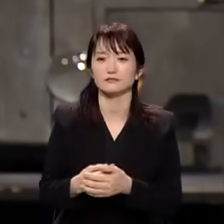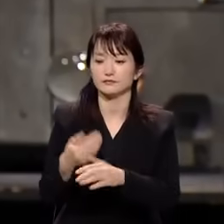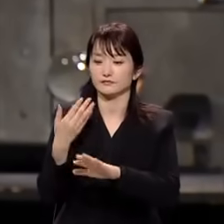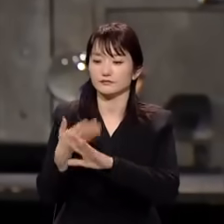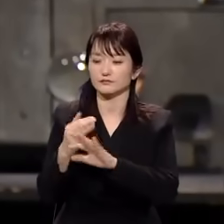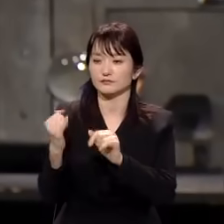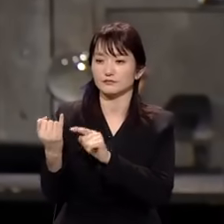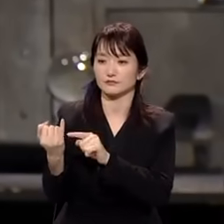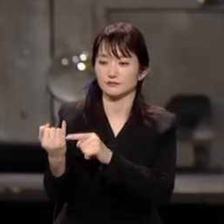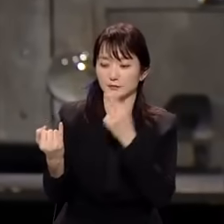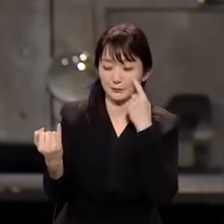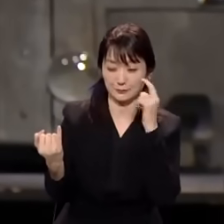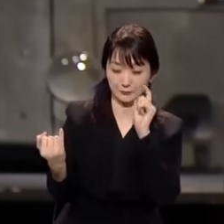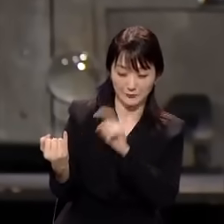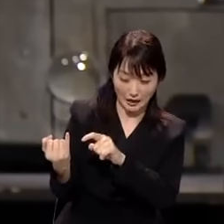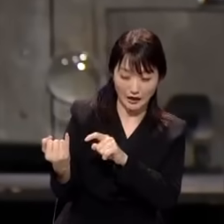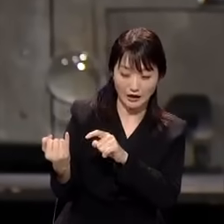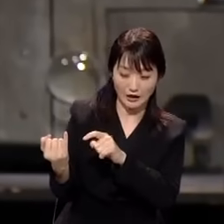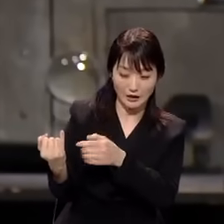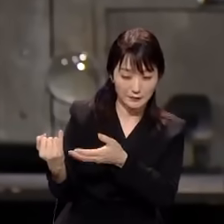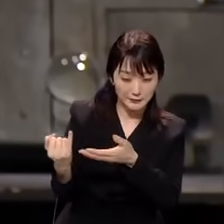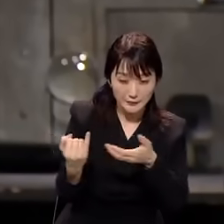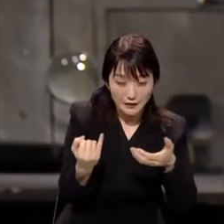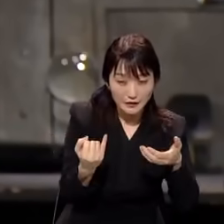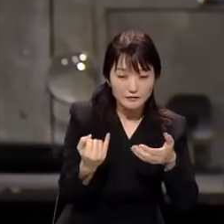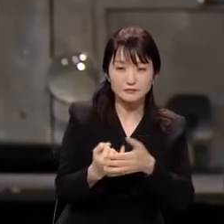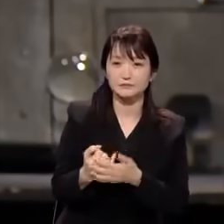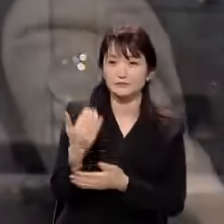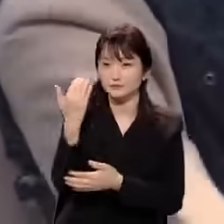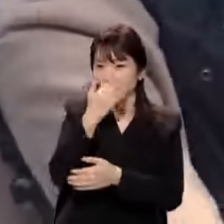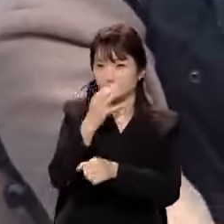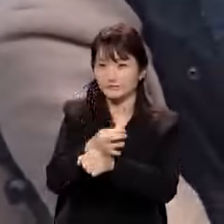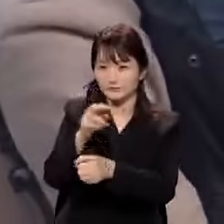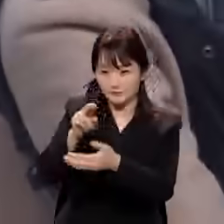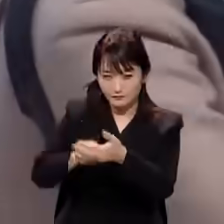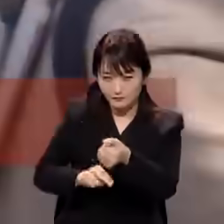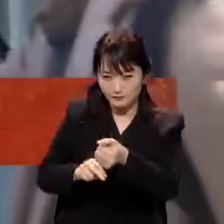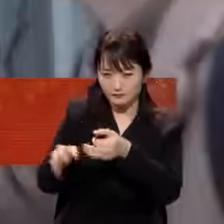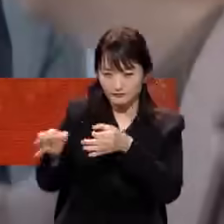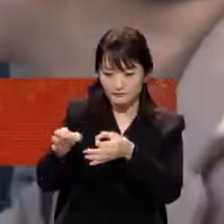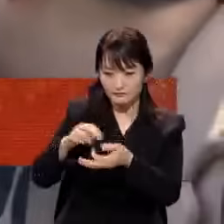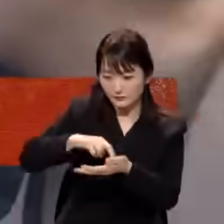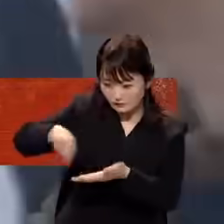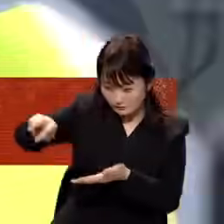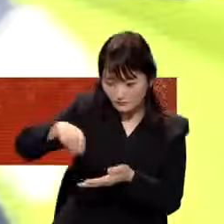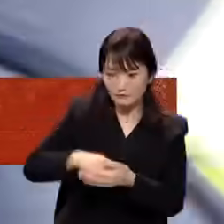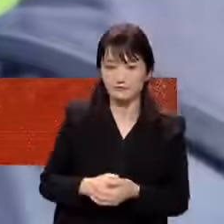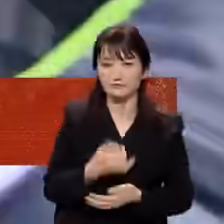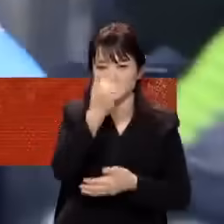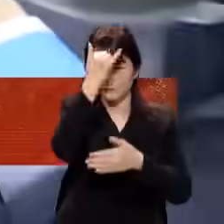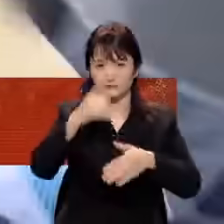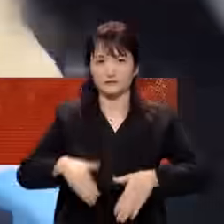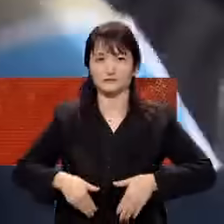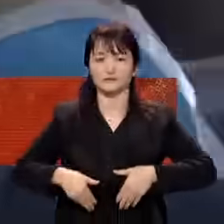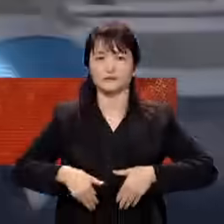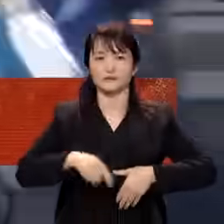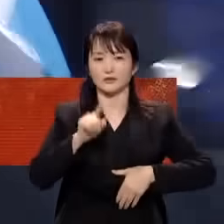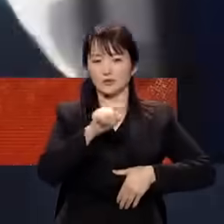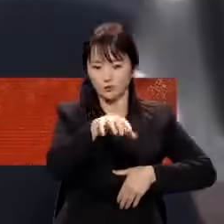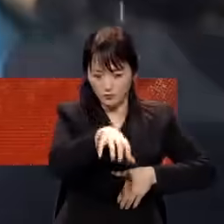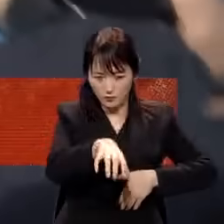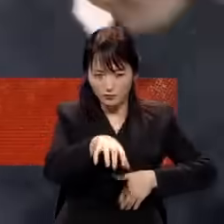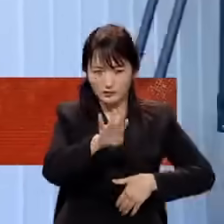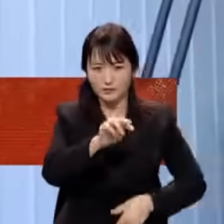여성을 범행 대상으로 삼으려고 성매매업소에 문자메시지를 보내서 충남 논산에 있는 어느 빌라다 이곳으로